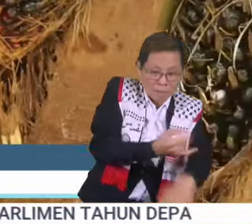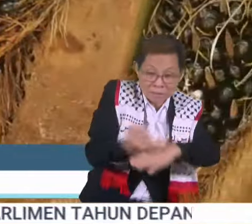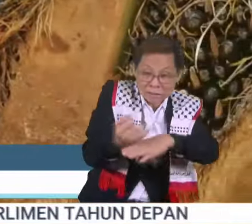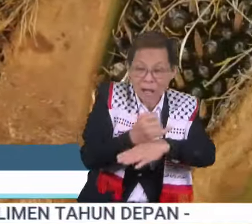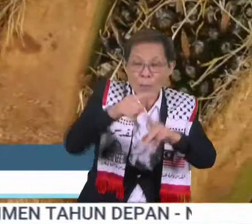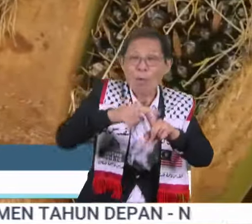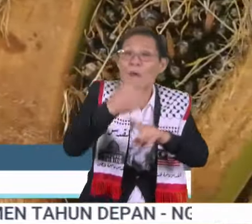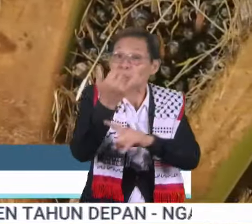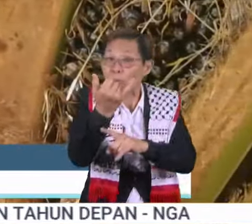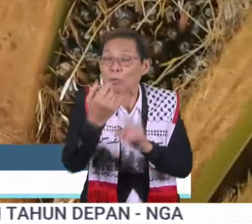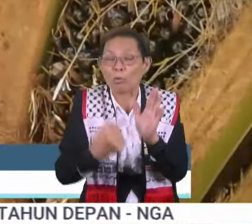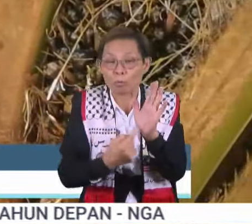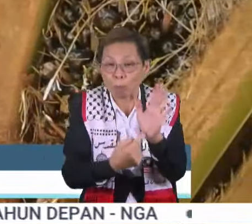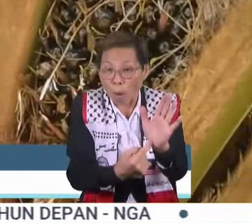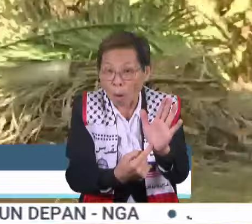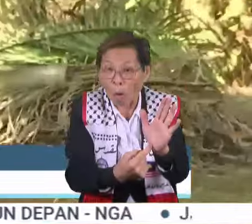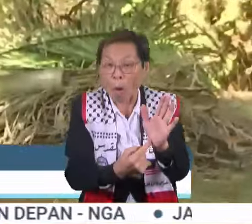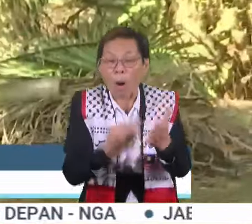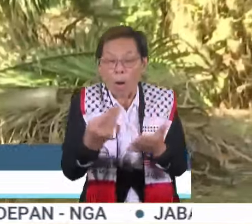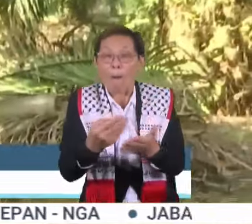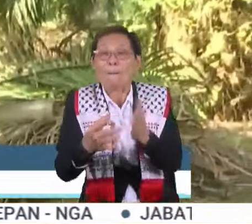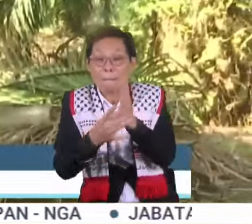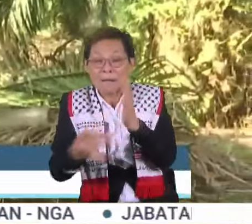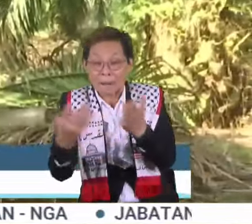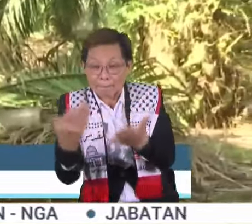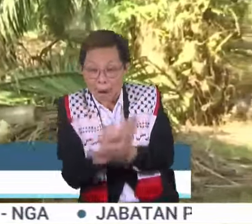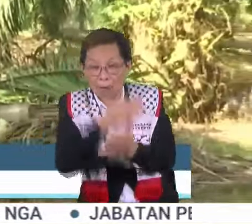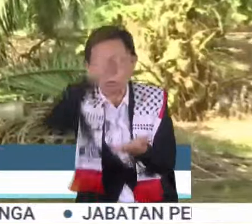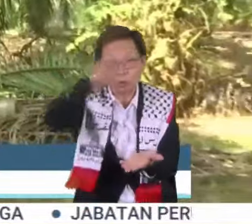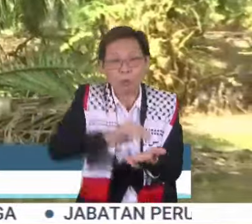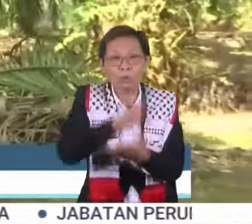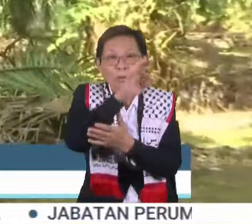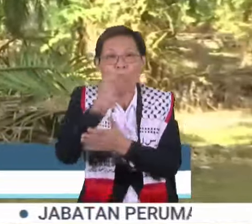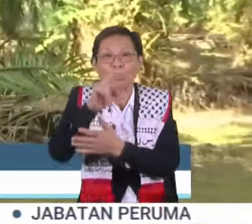Jun menyaksikan stok minyak sawit mentah turun kepada